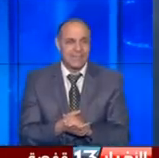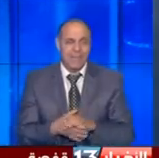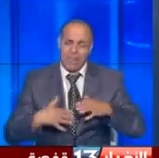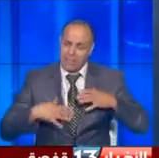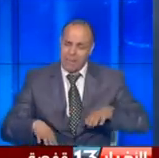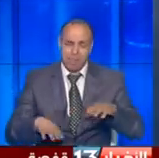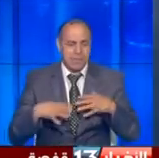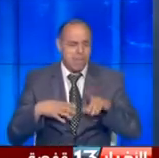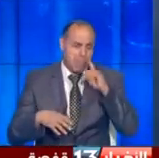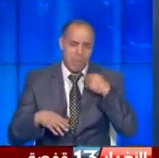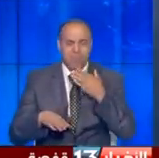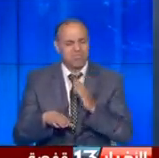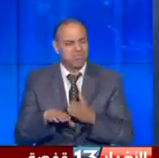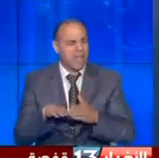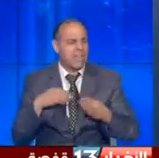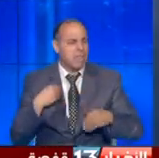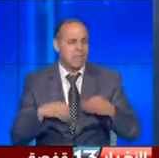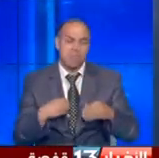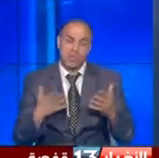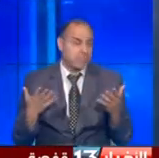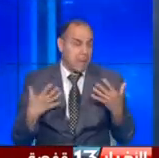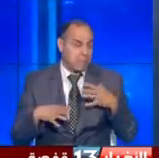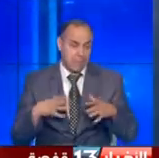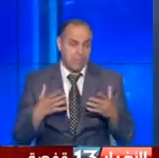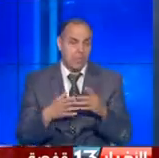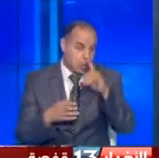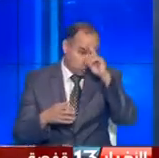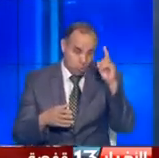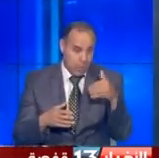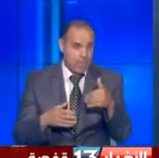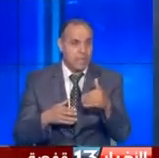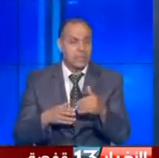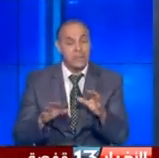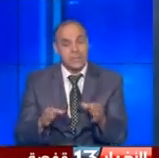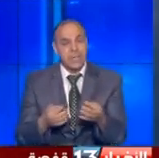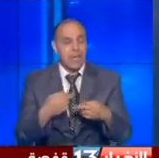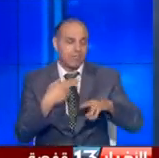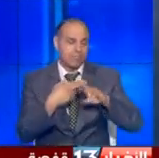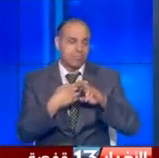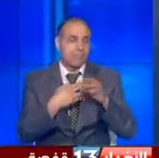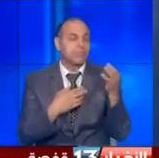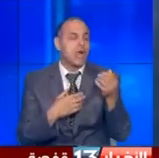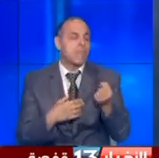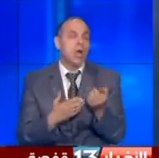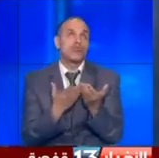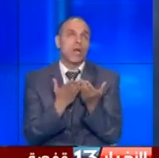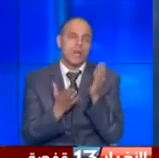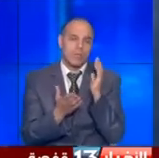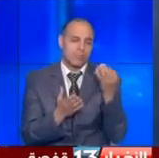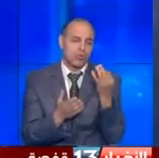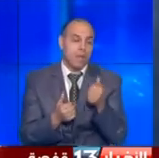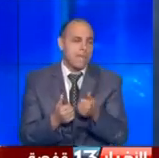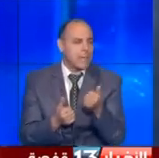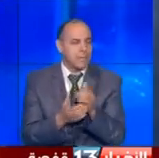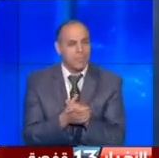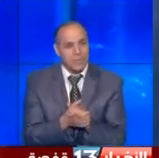نحن شويه الاولياء رانا تعبنا شويه وان شاء الله نلقوا الريزلتا ان شاء الله